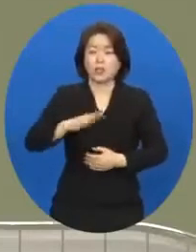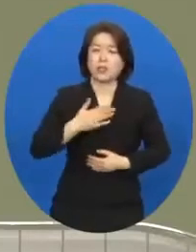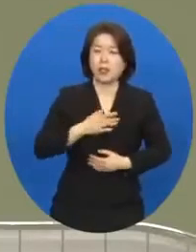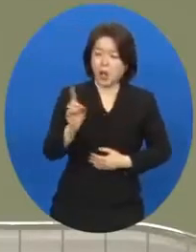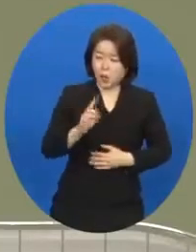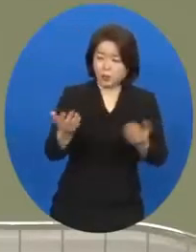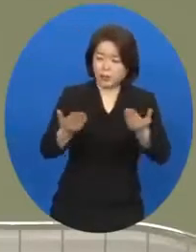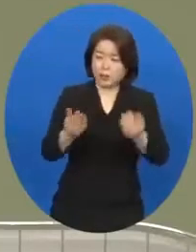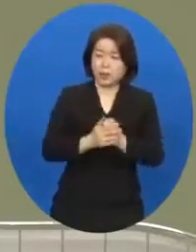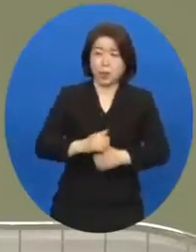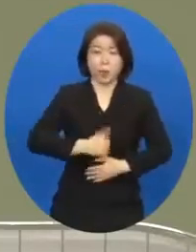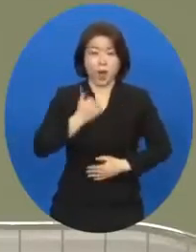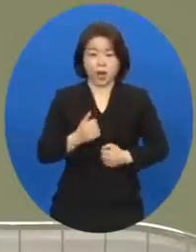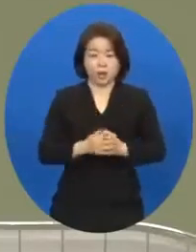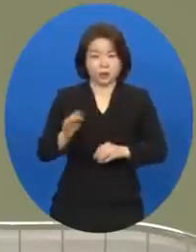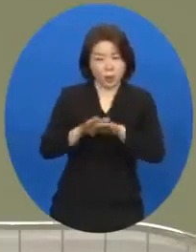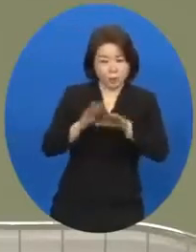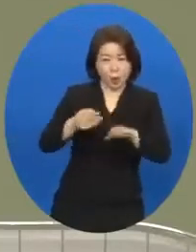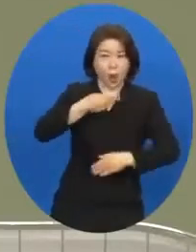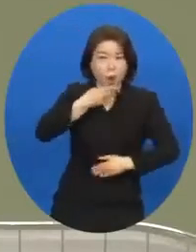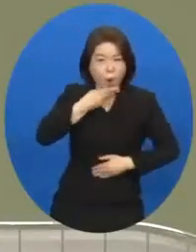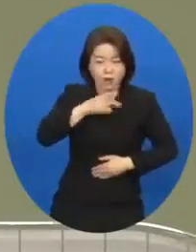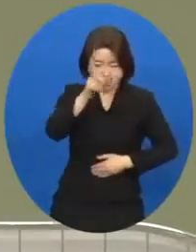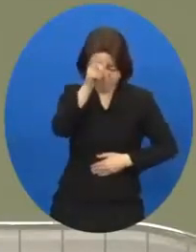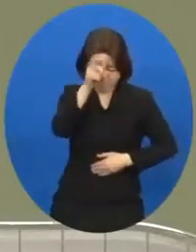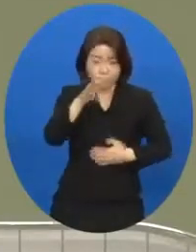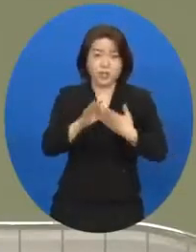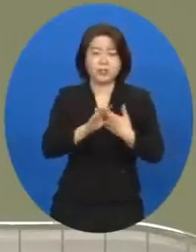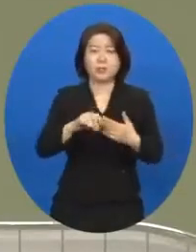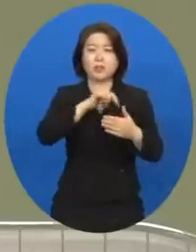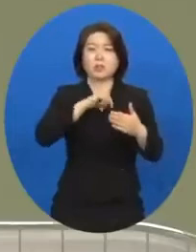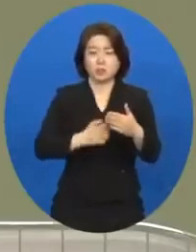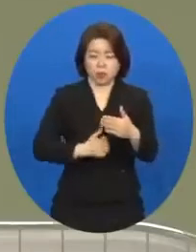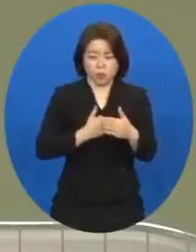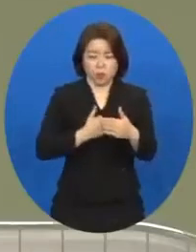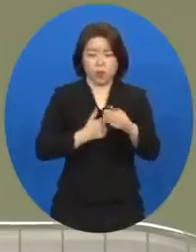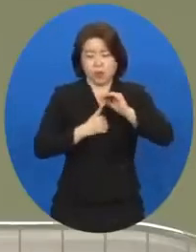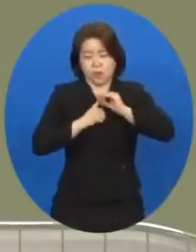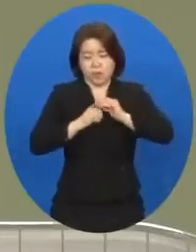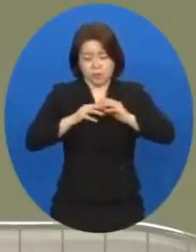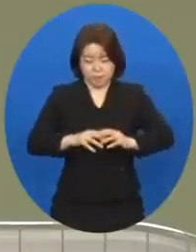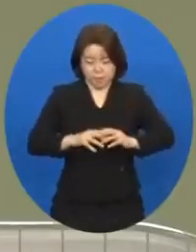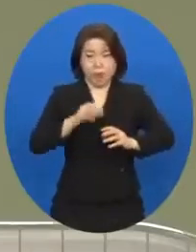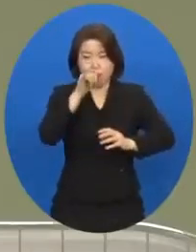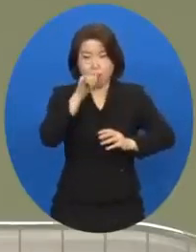화를 내고 그 화를 풀지 않으면 내 속에 화가 있는 거죠. 그럼 마귀가 들어와요.